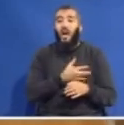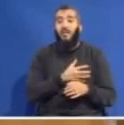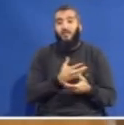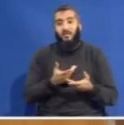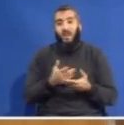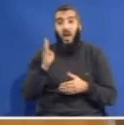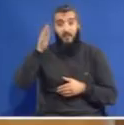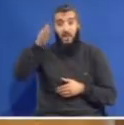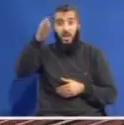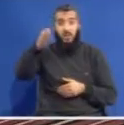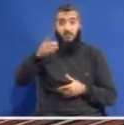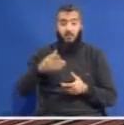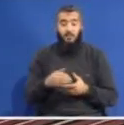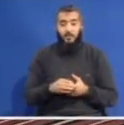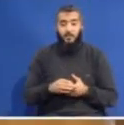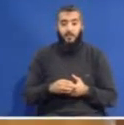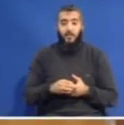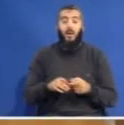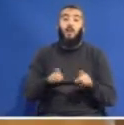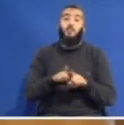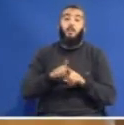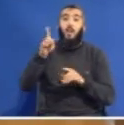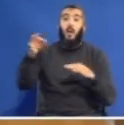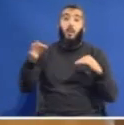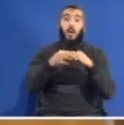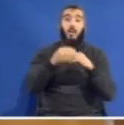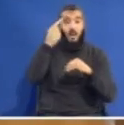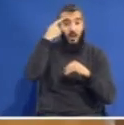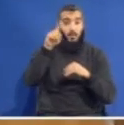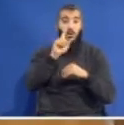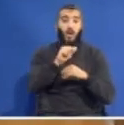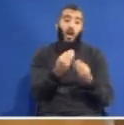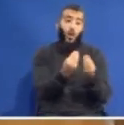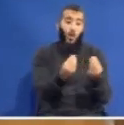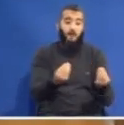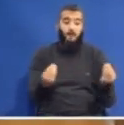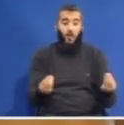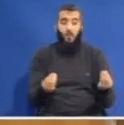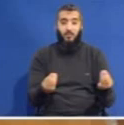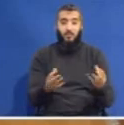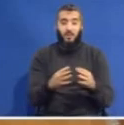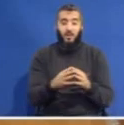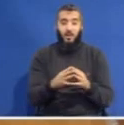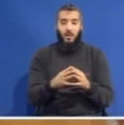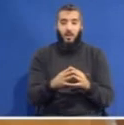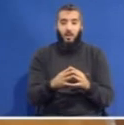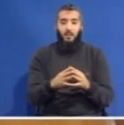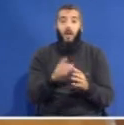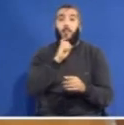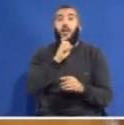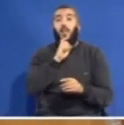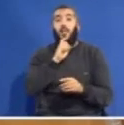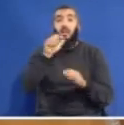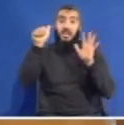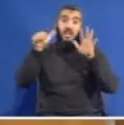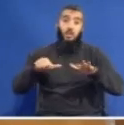على مستقبلها، وكذلك تزوجت من أجل أن تحقق أمومتها. فهذه الأمومة ما بتحقق